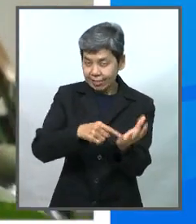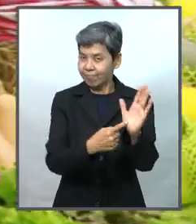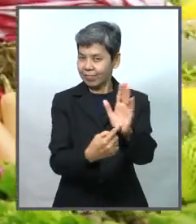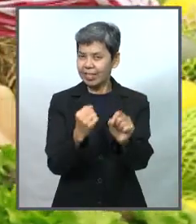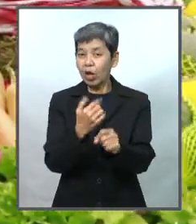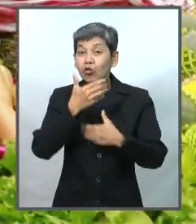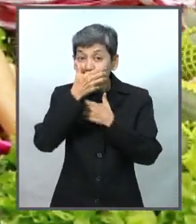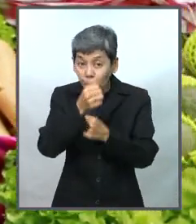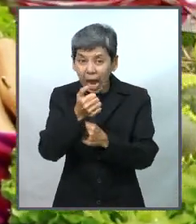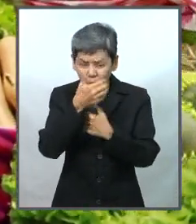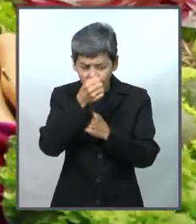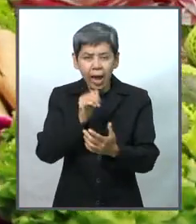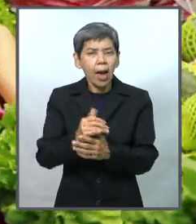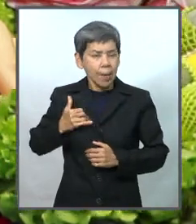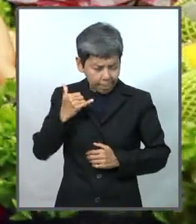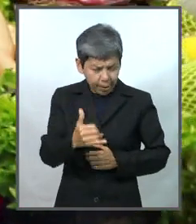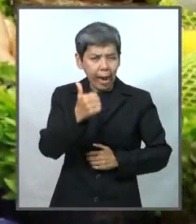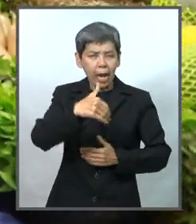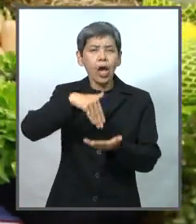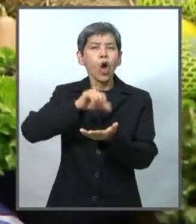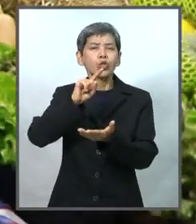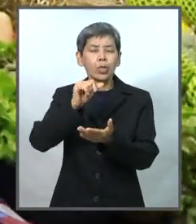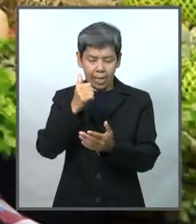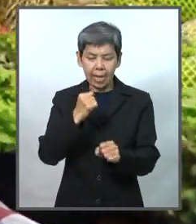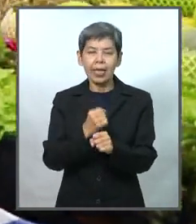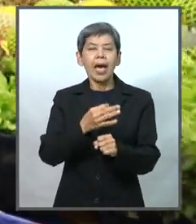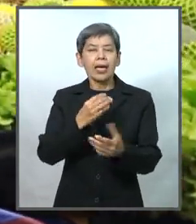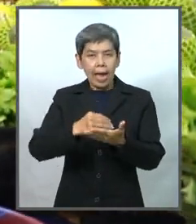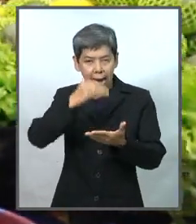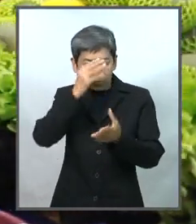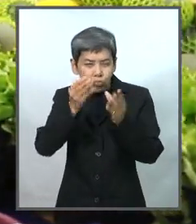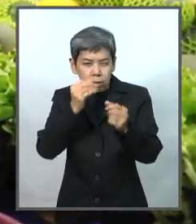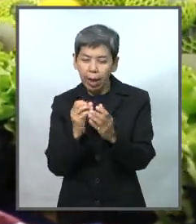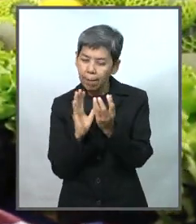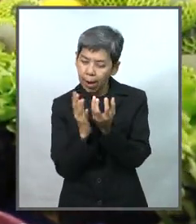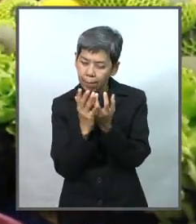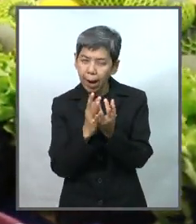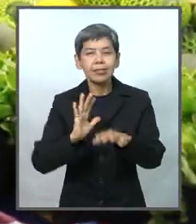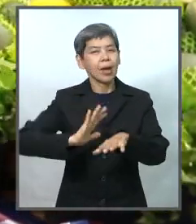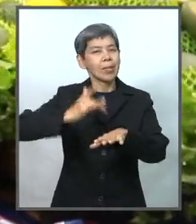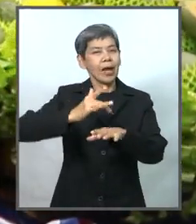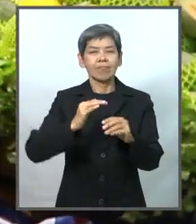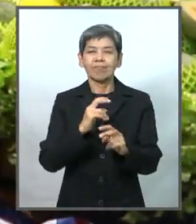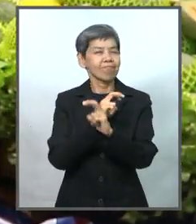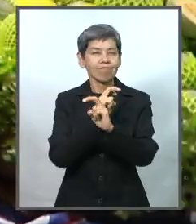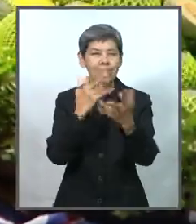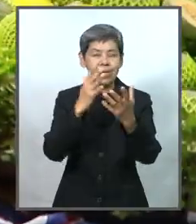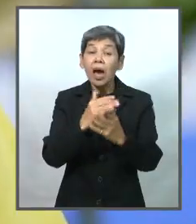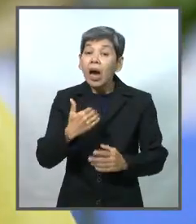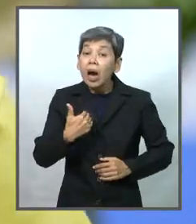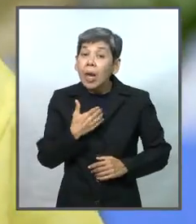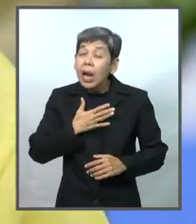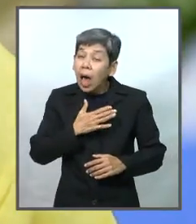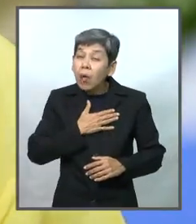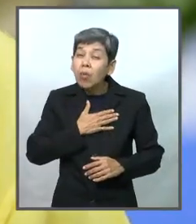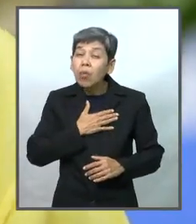ชว์ใครสนใจได้ไปได้เลยนะคะที่ศูนย์เราเป็นศูนย์เรียนรู้ปลูกผักเกษตรอินทรีย์ถามว่าท